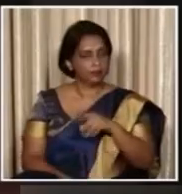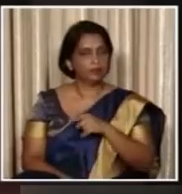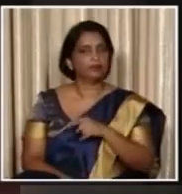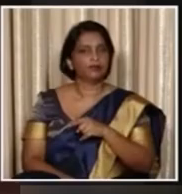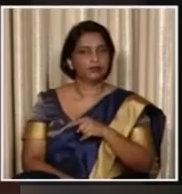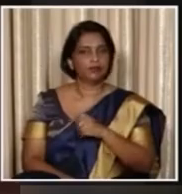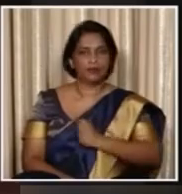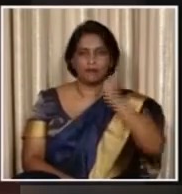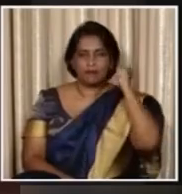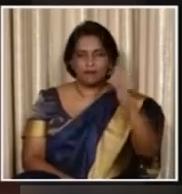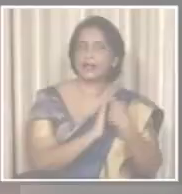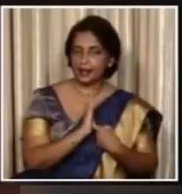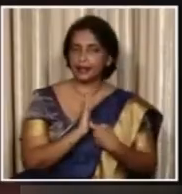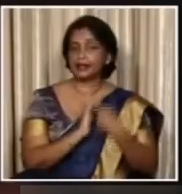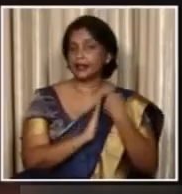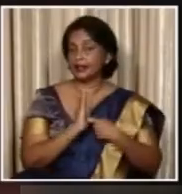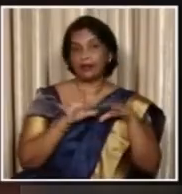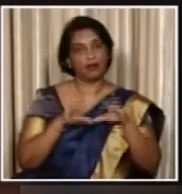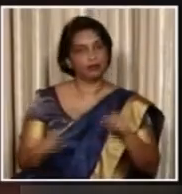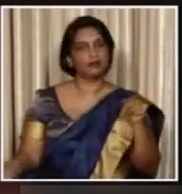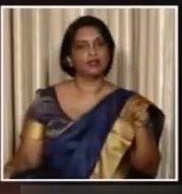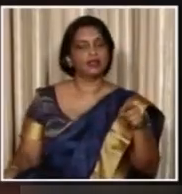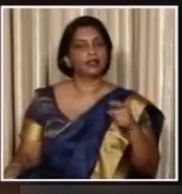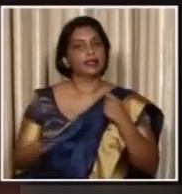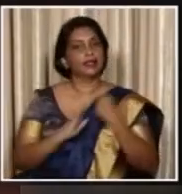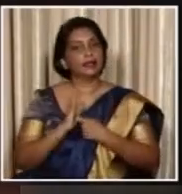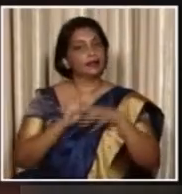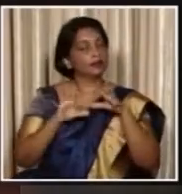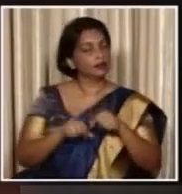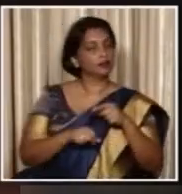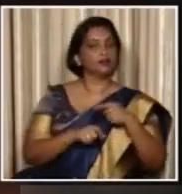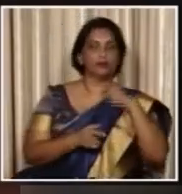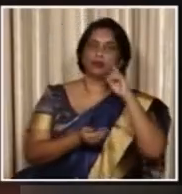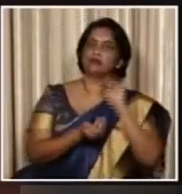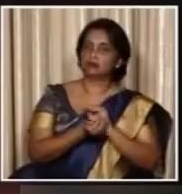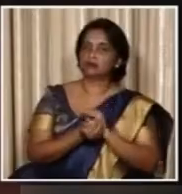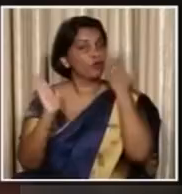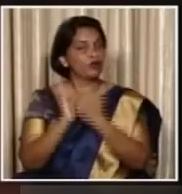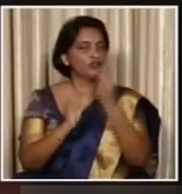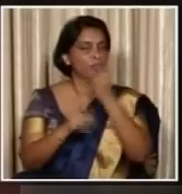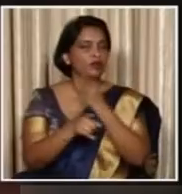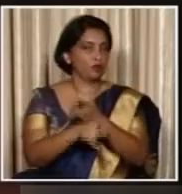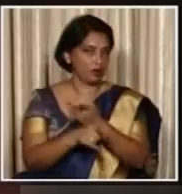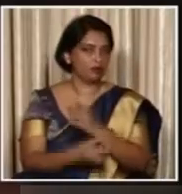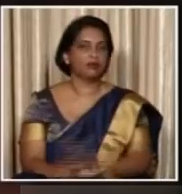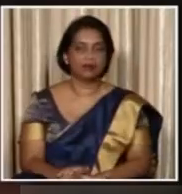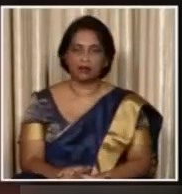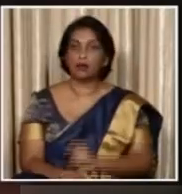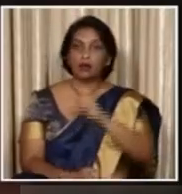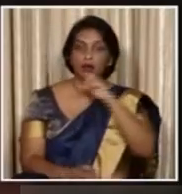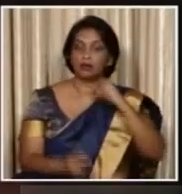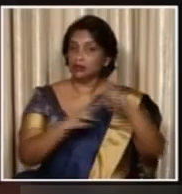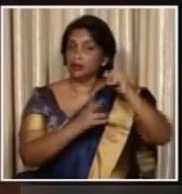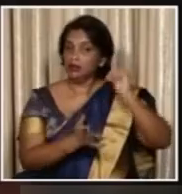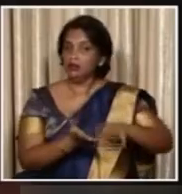මරු පහරවල් ඉල්ල කරන්නට යන්න එපා. මේ නීතියේ ආධිපත්‍යය අපි සුරක්ෂා කරන්නට ඕන. රූල් ඔෆ් ලෝ ශ්‍රේෂ්ඨාධිකරණයේ තීන්දුවක්